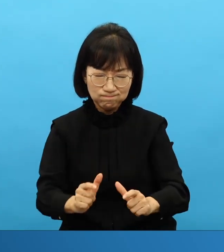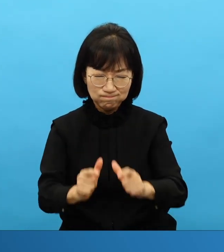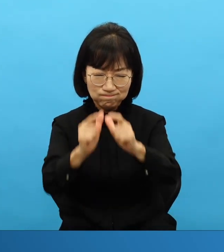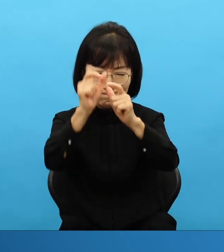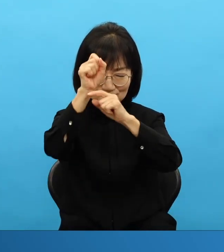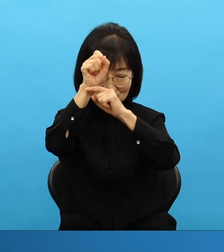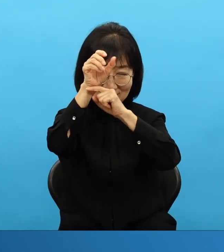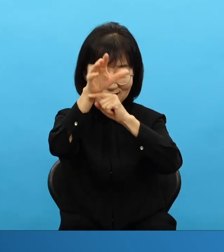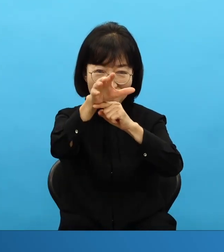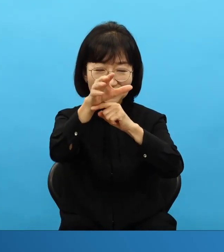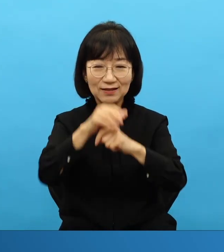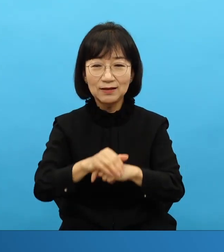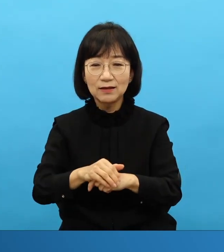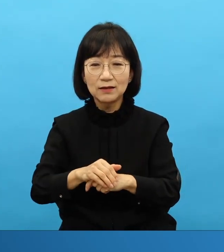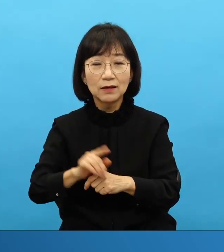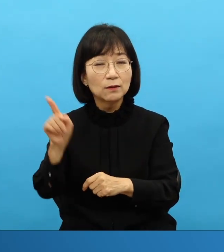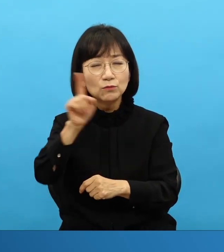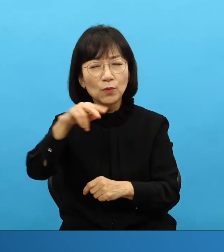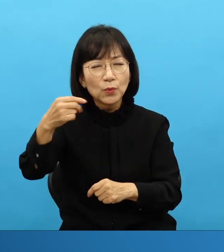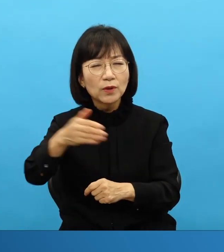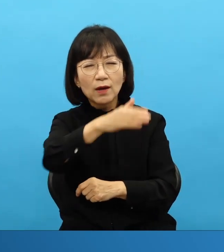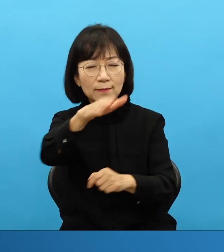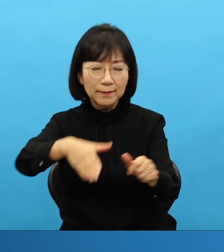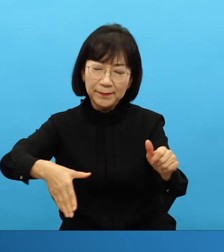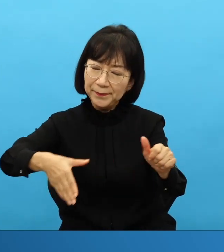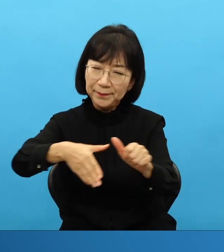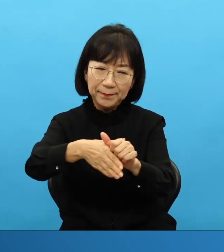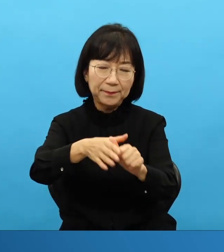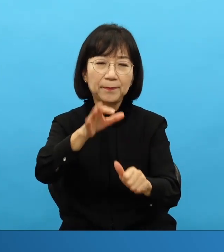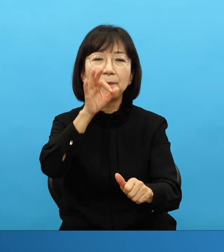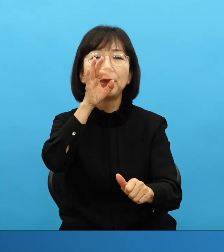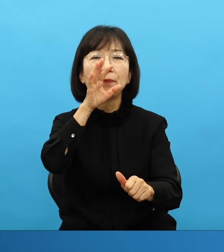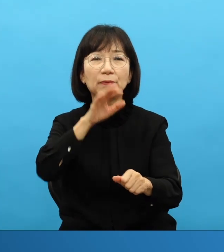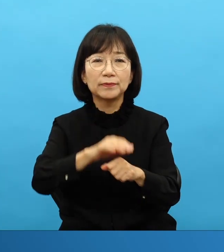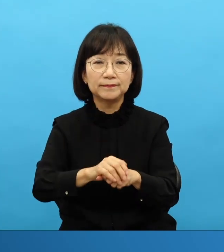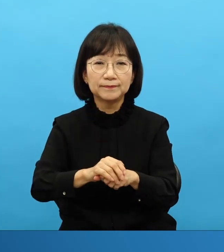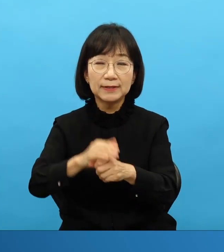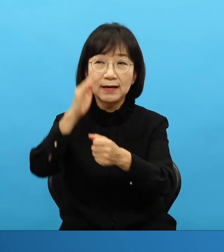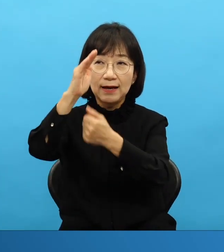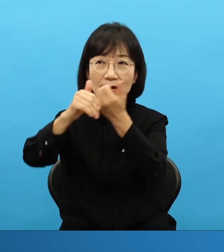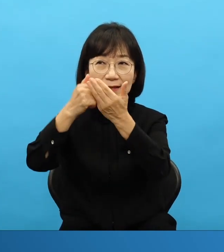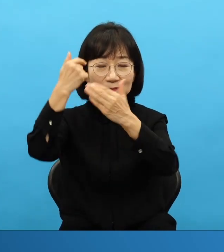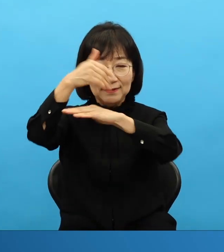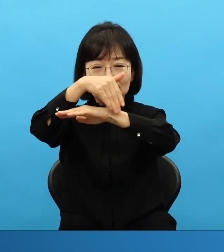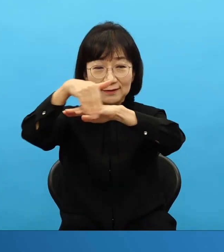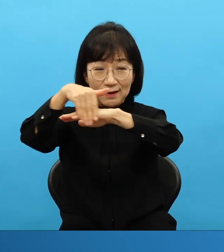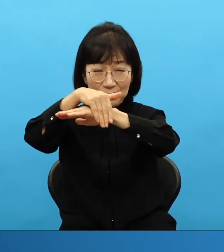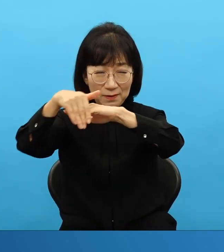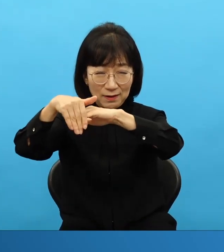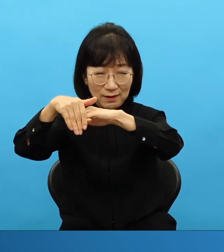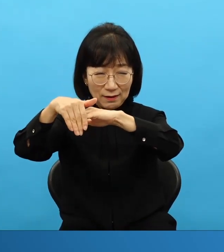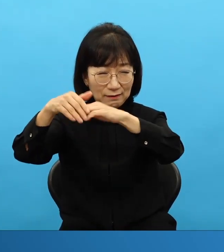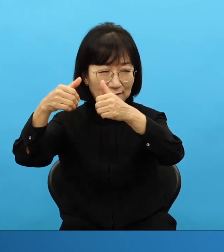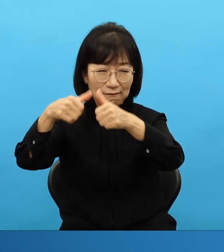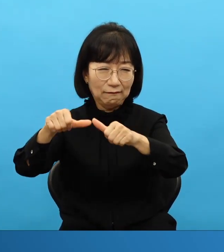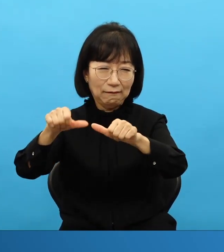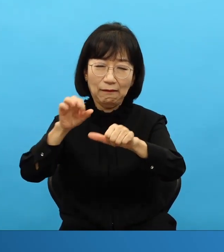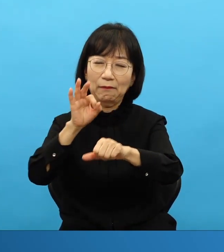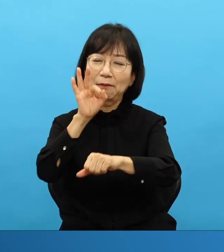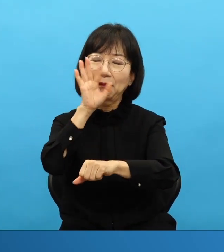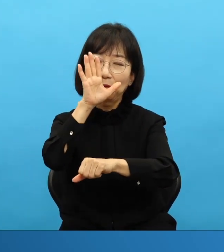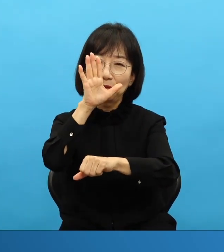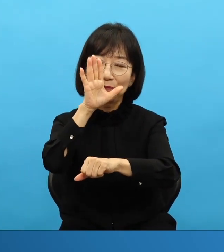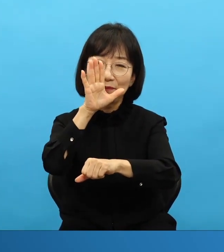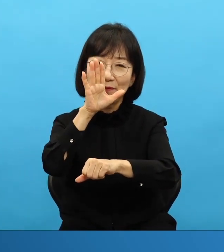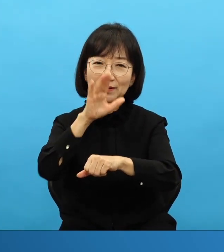꺾을 수가 없습니다. 无论任何人都不能折服你们， 어떤 누구도 하나님의 절대 계획을 꺾을 수가 없습니다. 无论何人无法折服神的绝对计划。